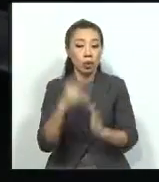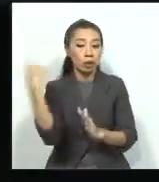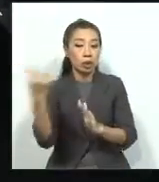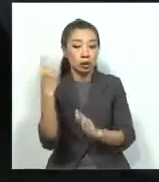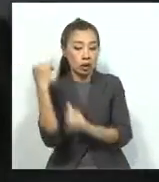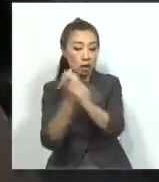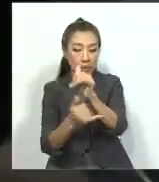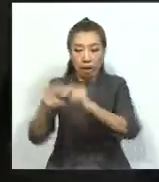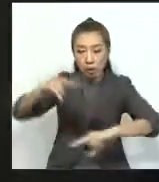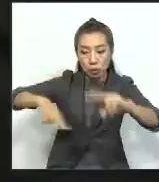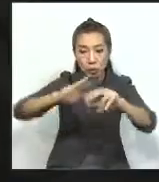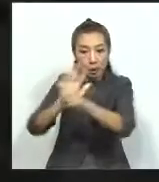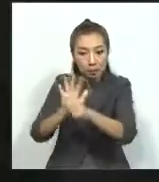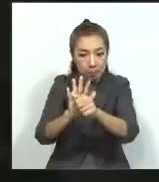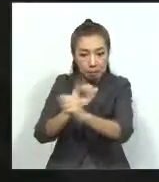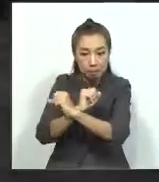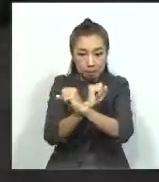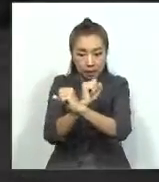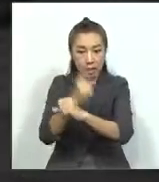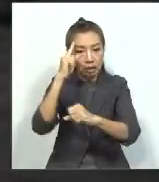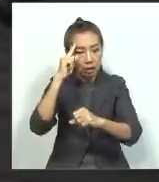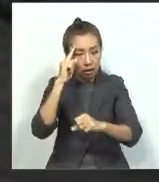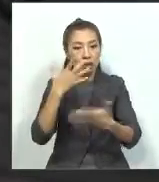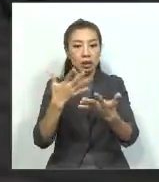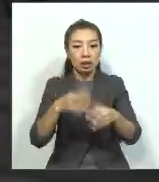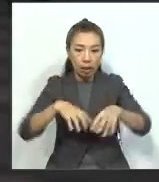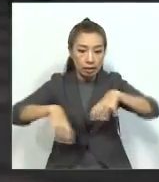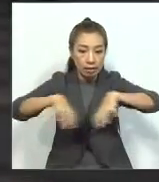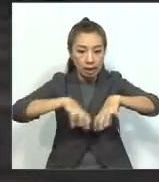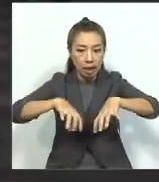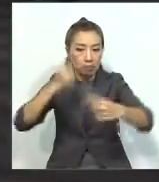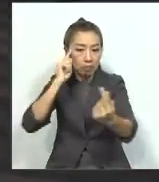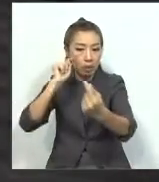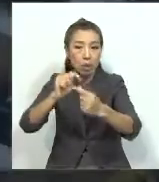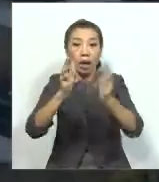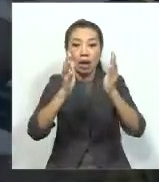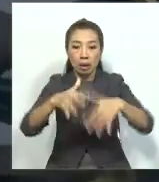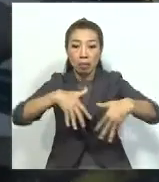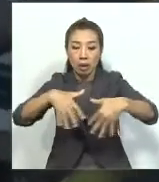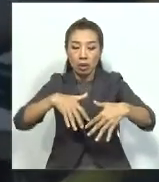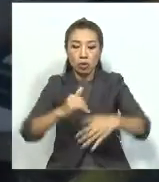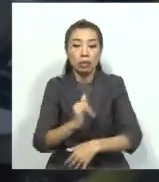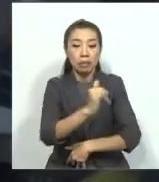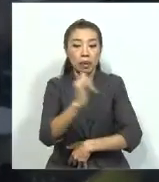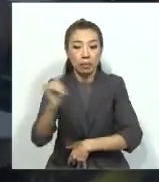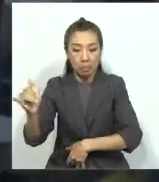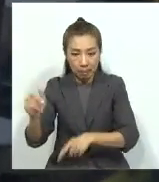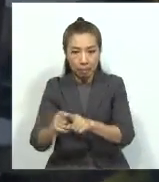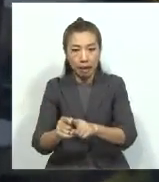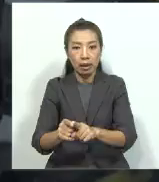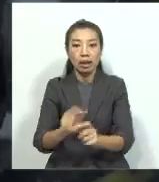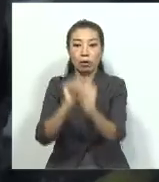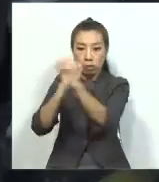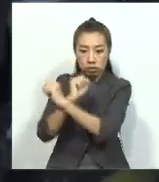ที่ยวและมาตรการบริหารจัดการมีเป้าหมายให้ประชาชนเดินทางปลอดภัยและลดอุบัติเหตุทางถนนให้น้อยที่สุด